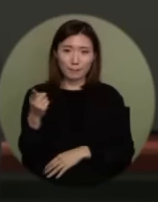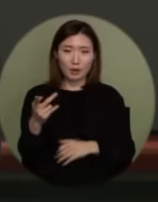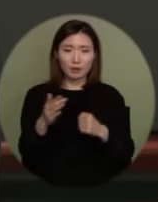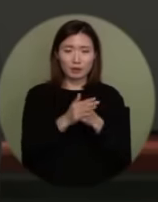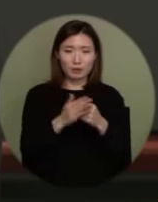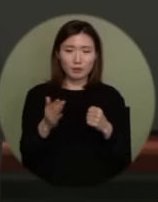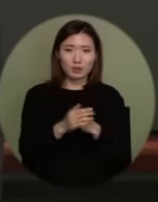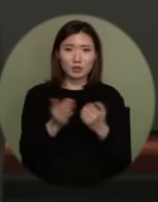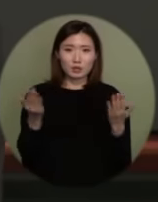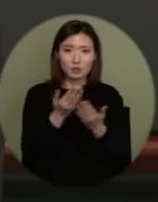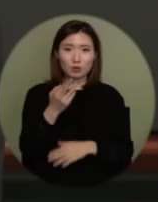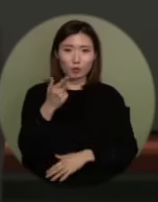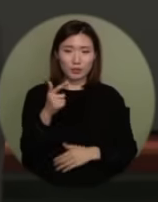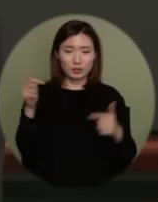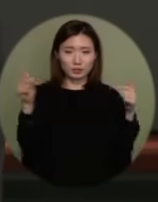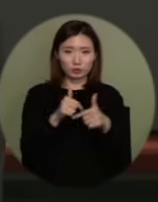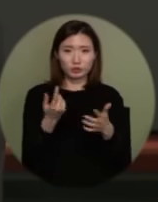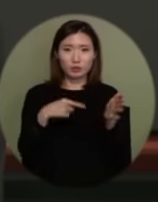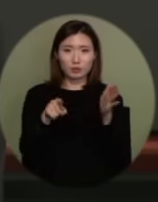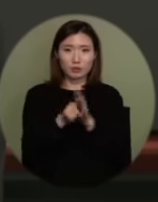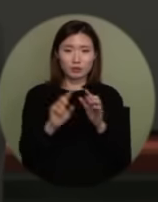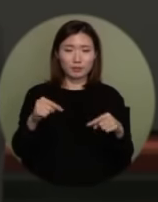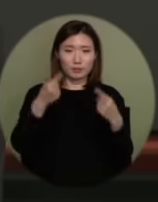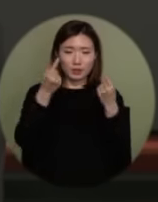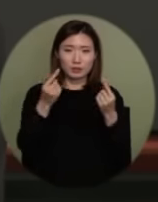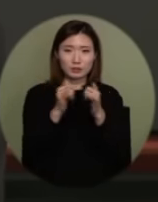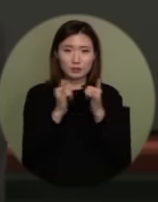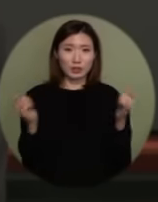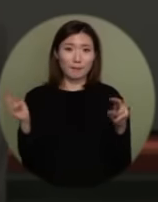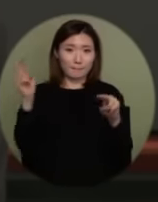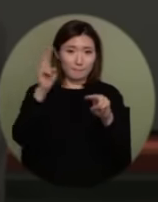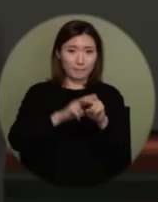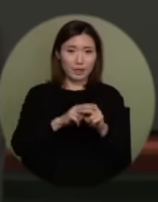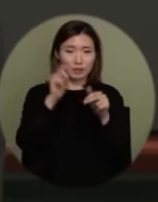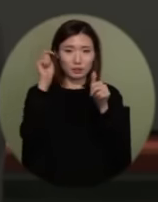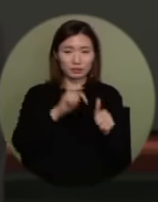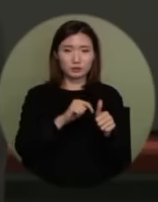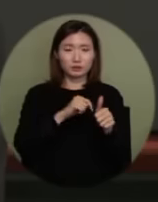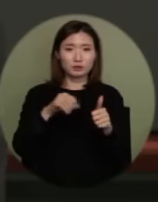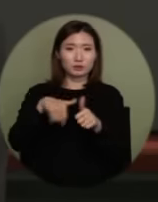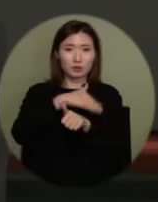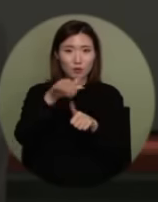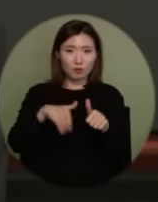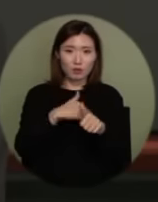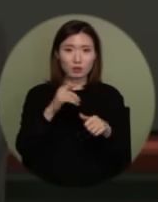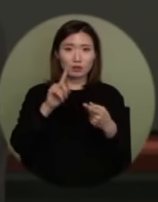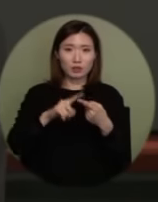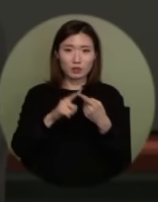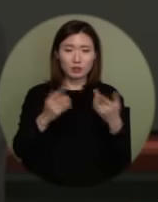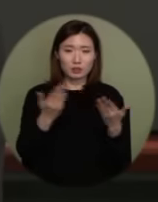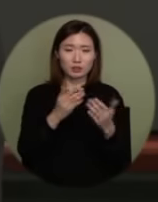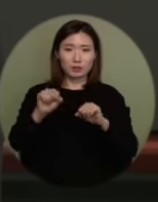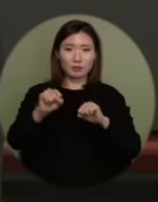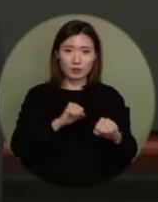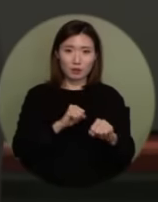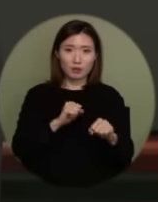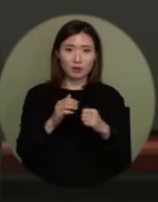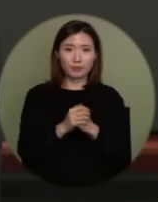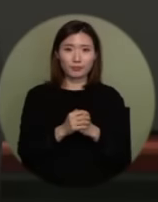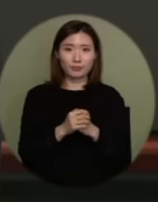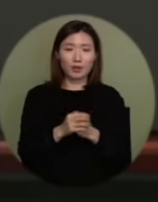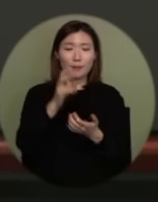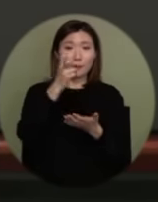공백을 최소화하기 위해서 1월 1일자로 인사를 단행하게 된 겁니다. 그리고 인사 업무를 수행함에 있어서는 관계